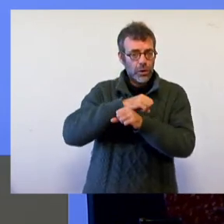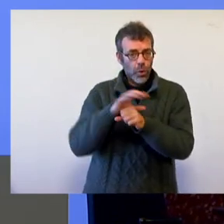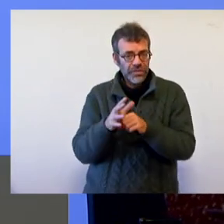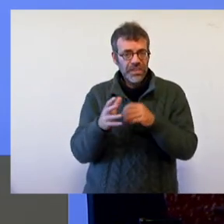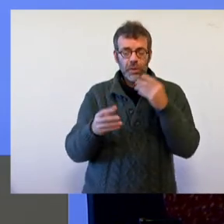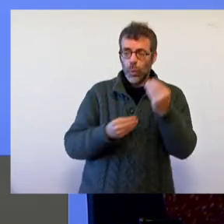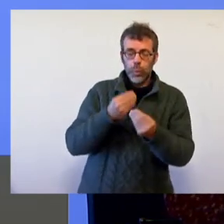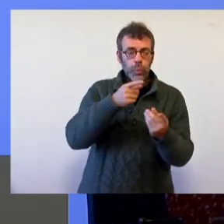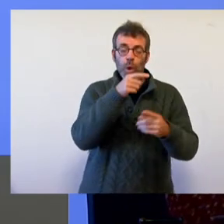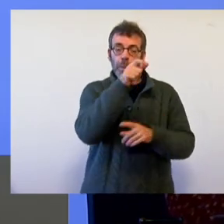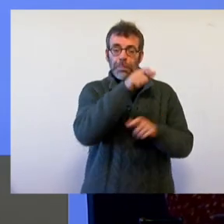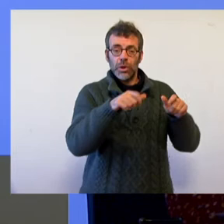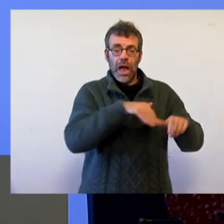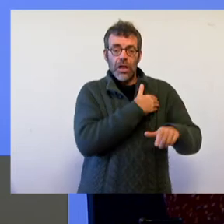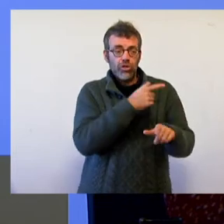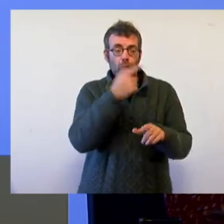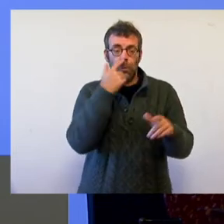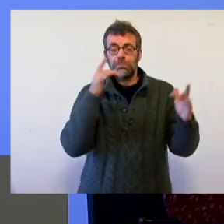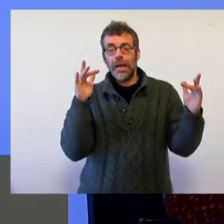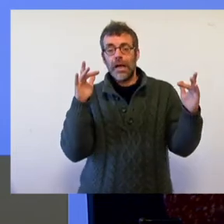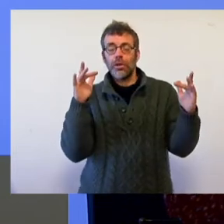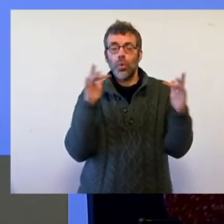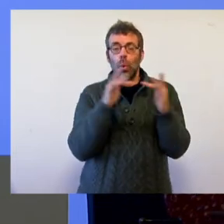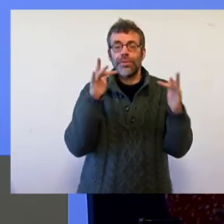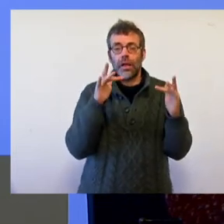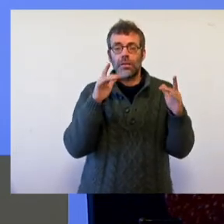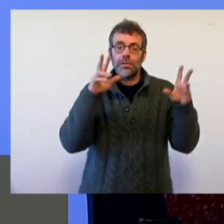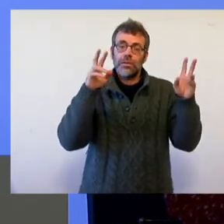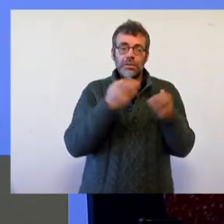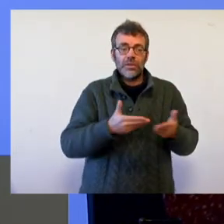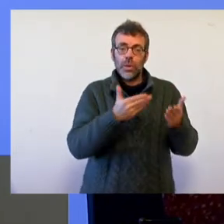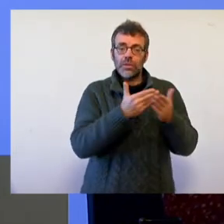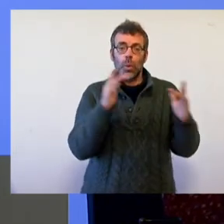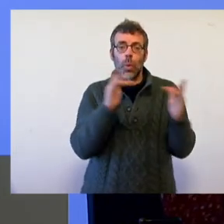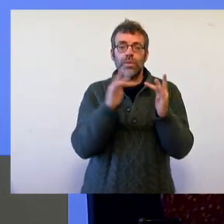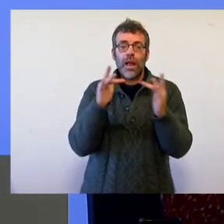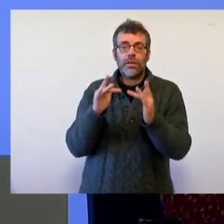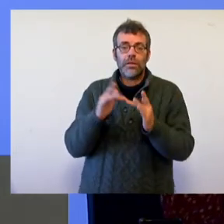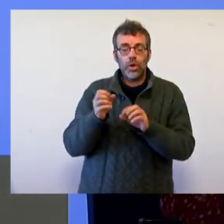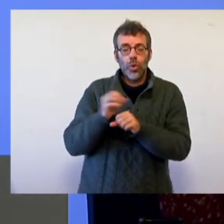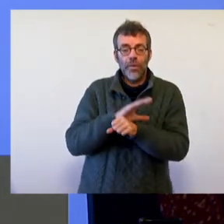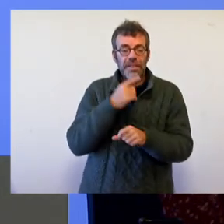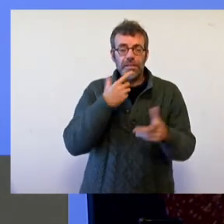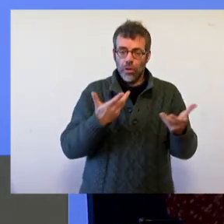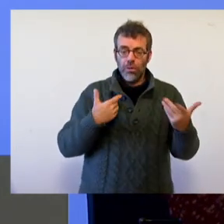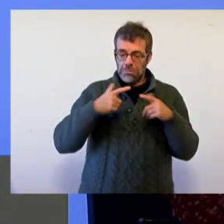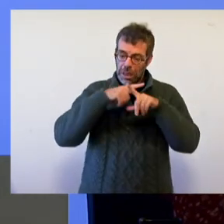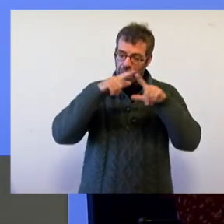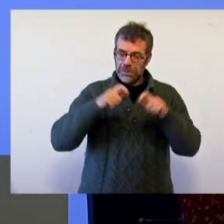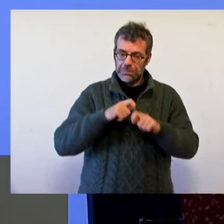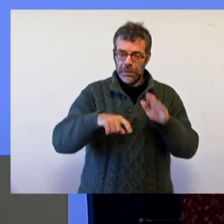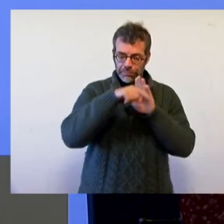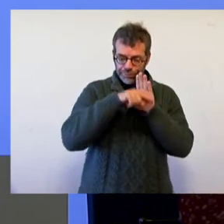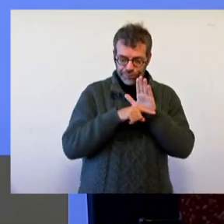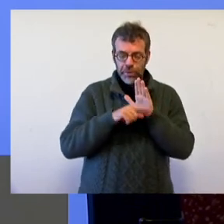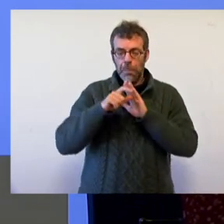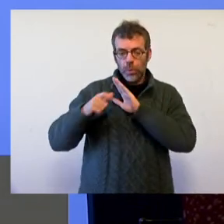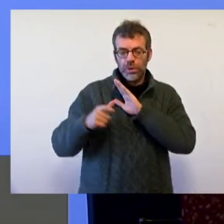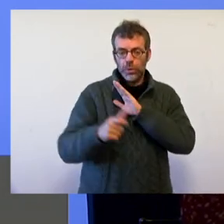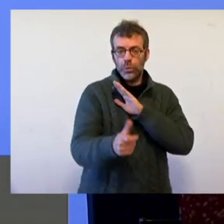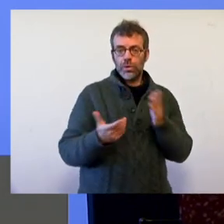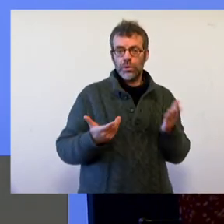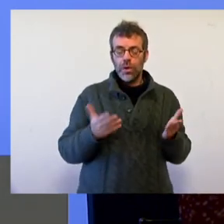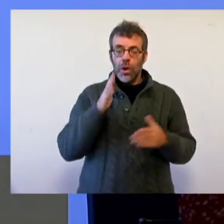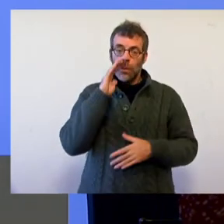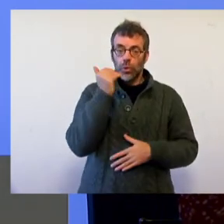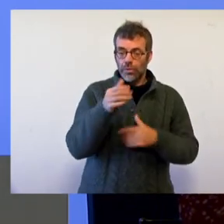protocoles. Et sur chacune des vagues, pour beaucoup d'agents, ça a été difficile. Comme dans d'autres services